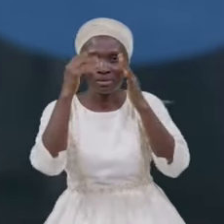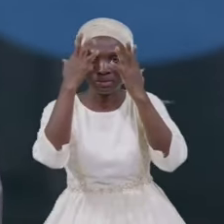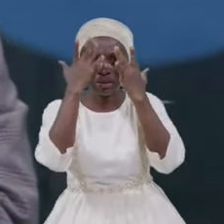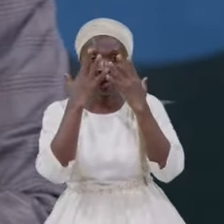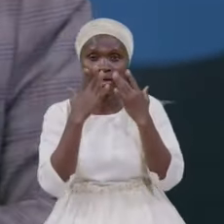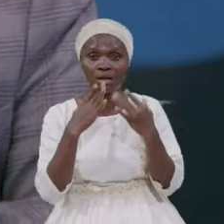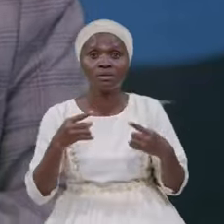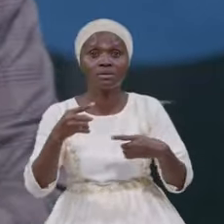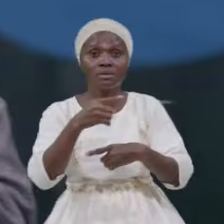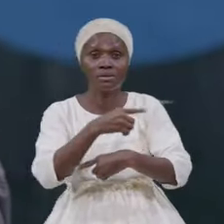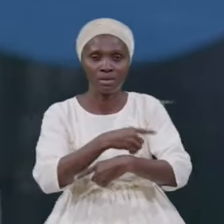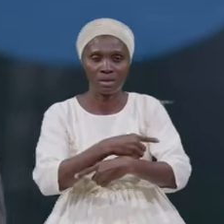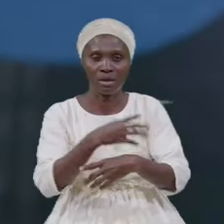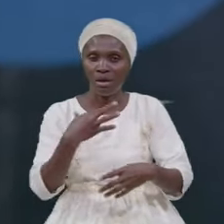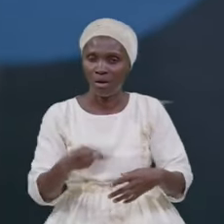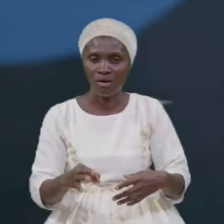de Dieu.